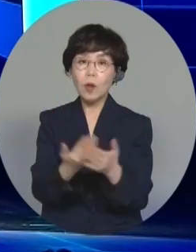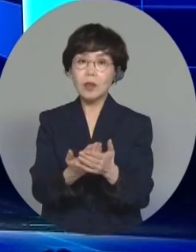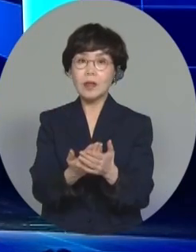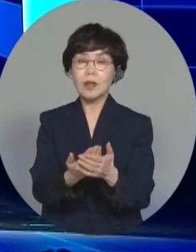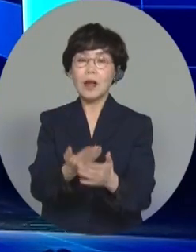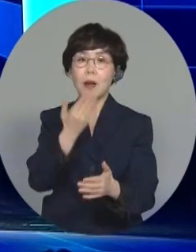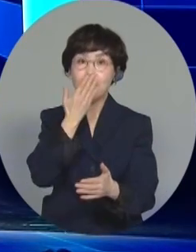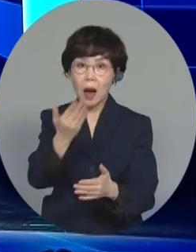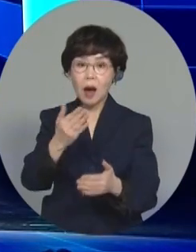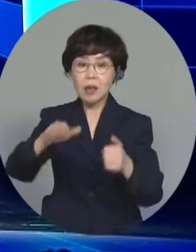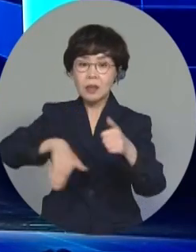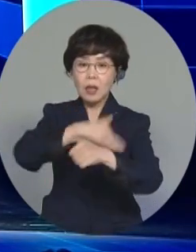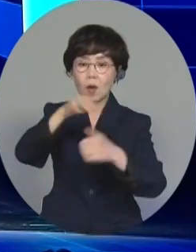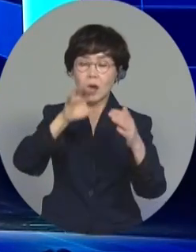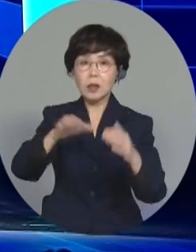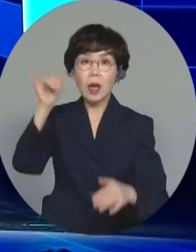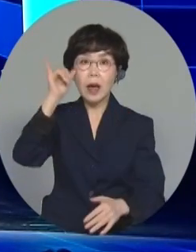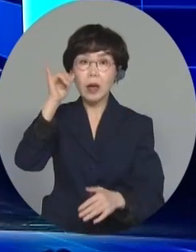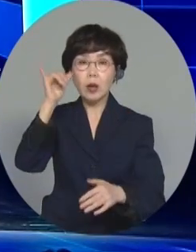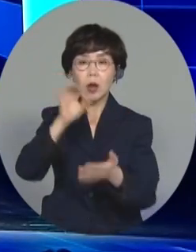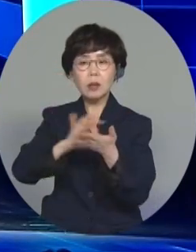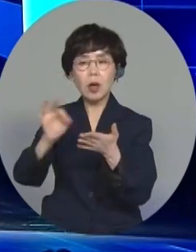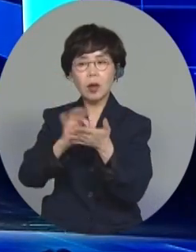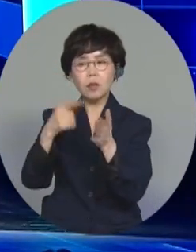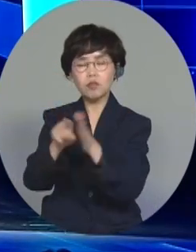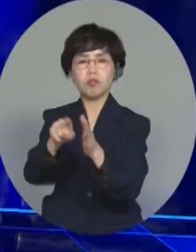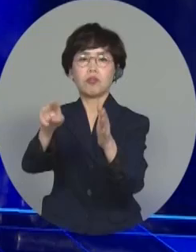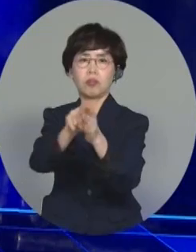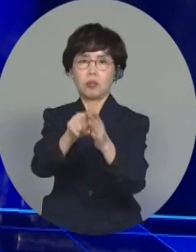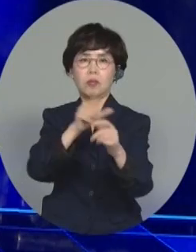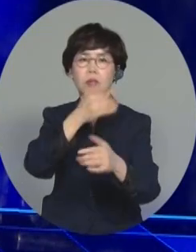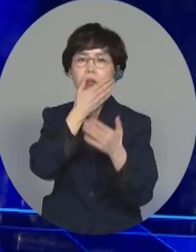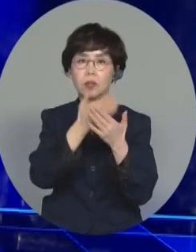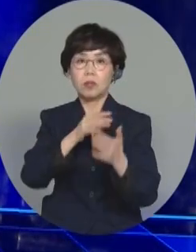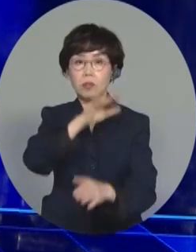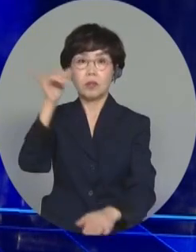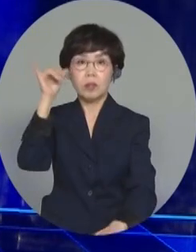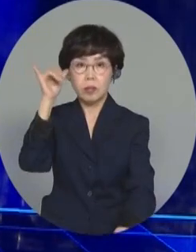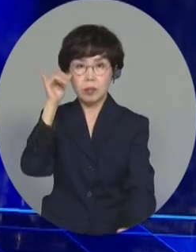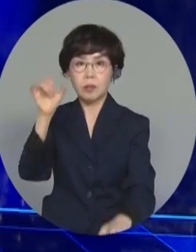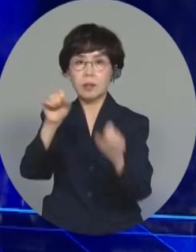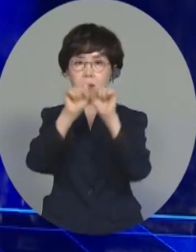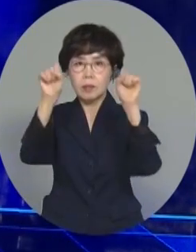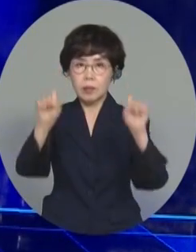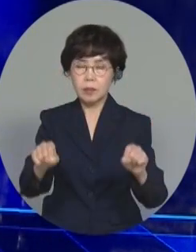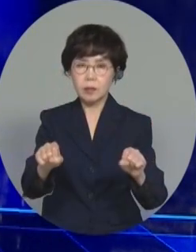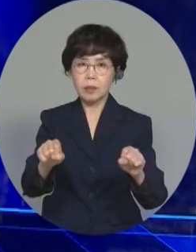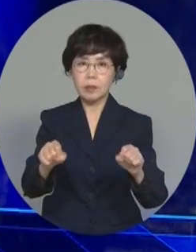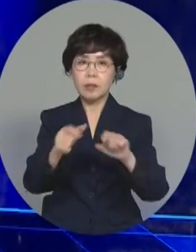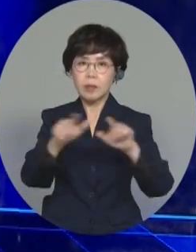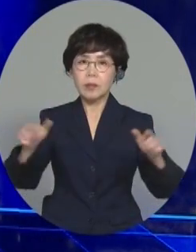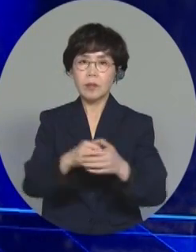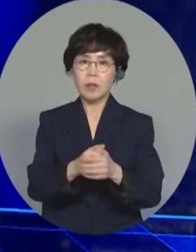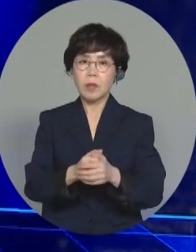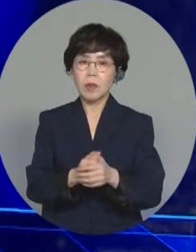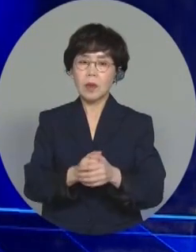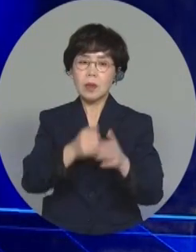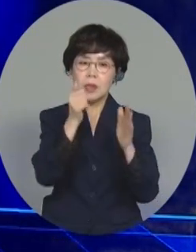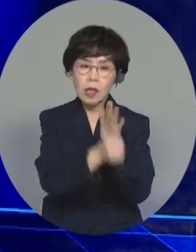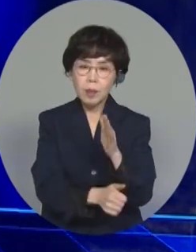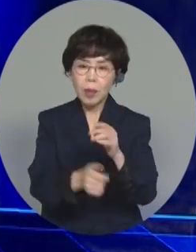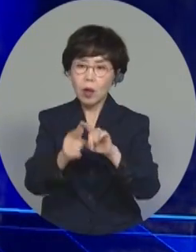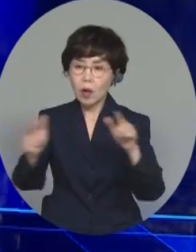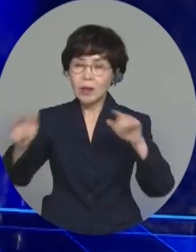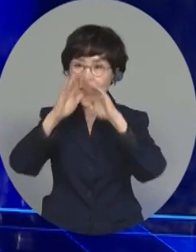종류의 실제 상황에서 AI를 활용하기 때문에 신뢰가 더욱더 중요합니다. 우리가 AI 시스템과 또 failure 모드, 실패 모드를